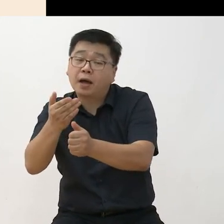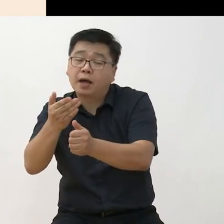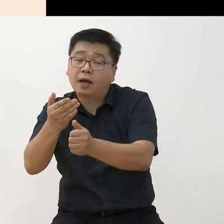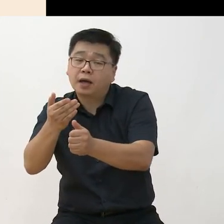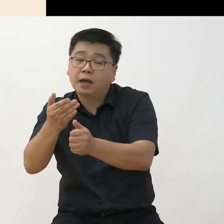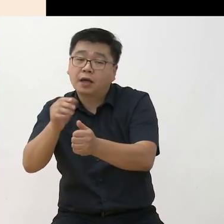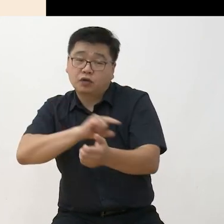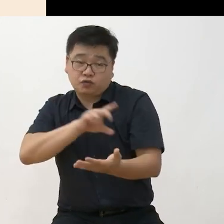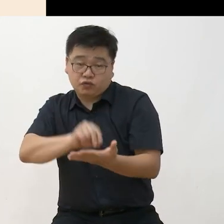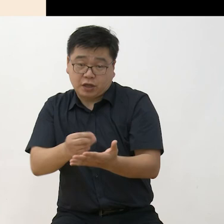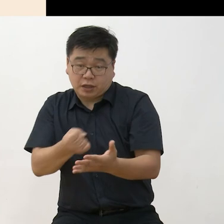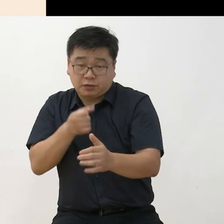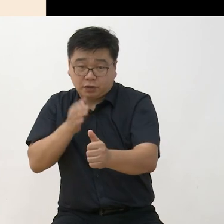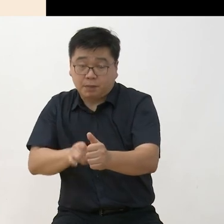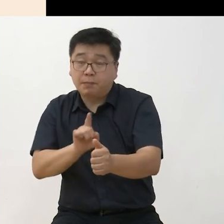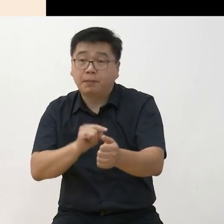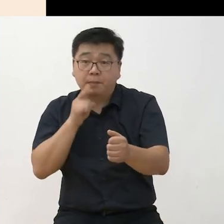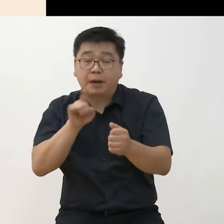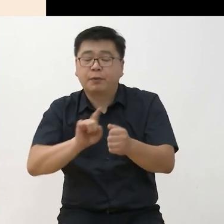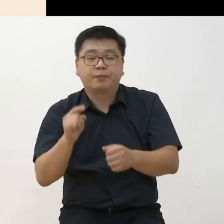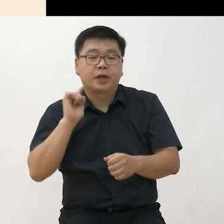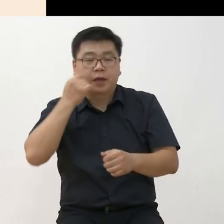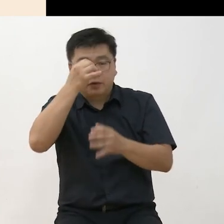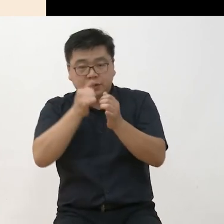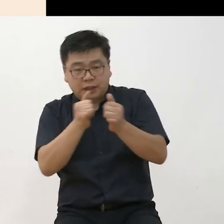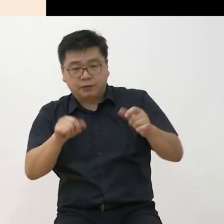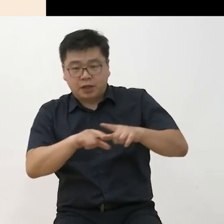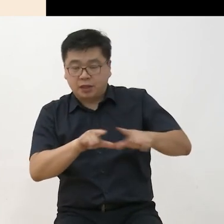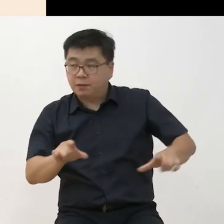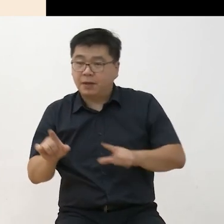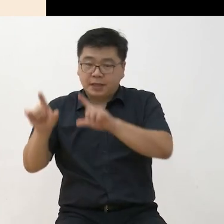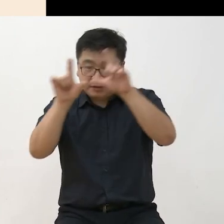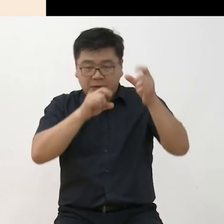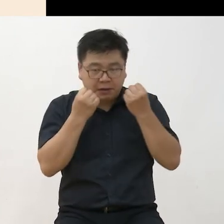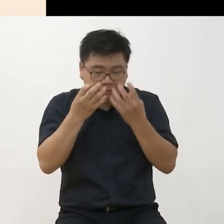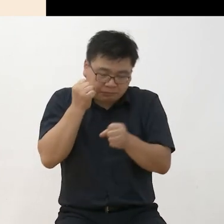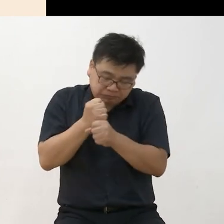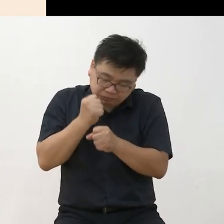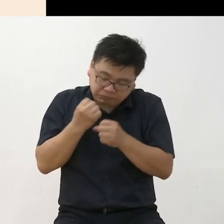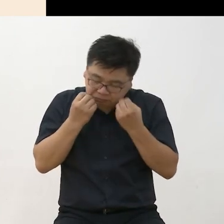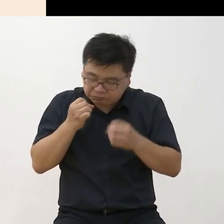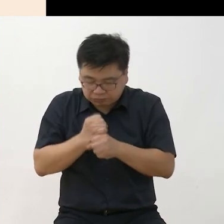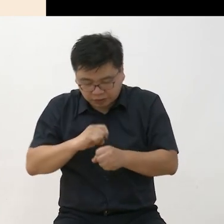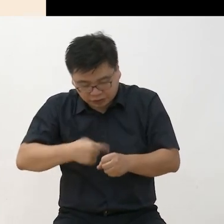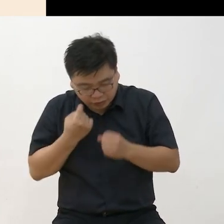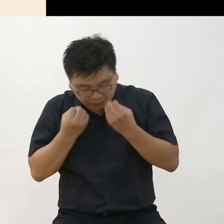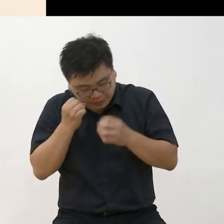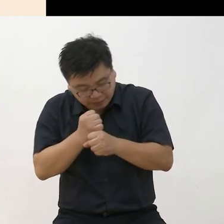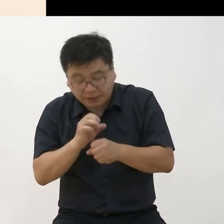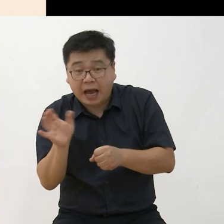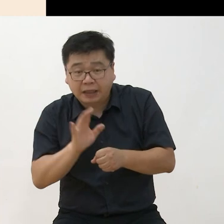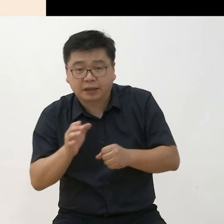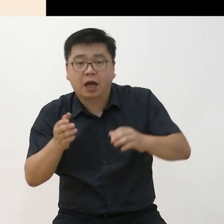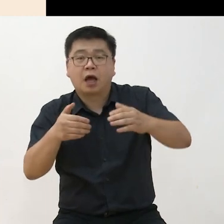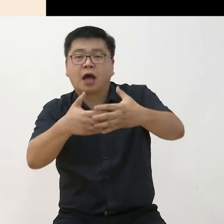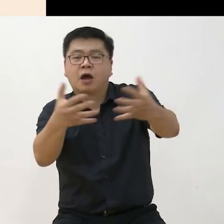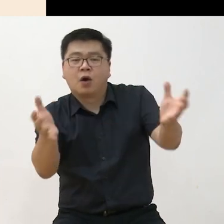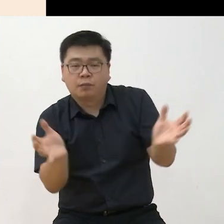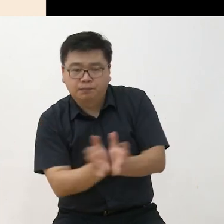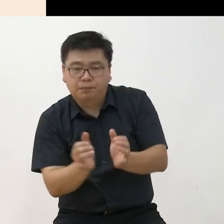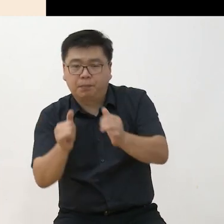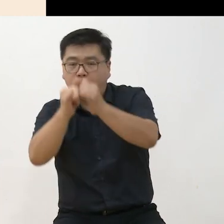이 부분은 예술가들이 뭐 일상의 어떤 창작 활동이라기보다는 공동체나